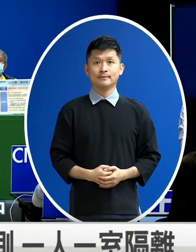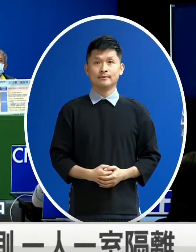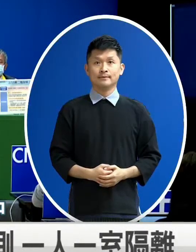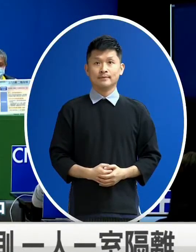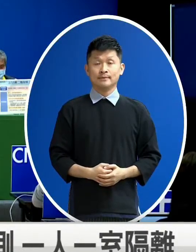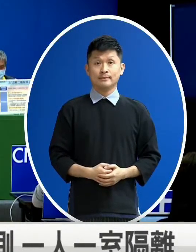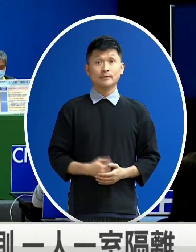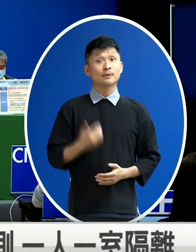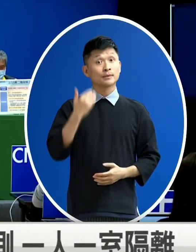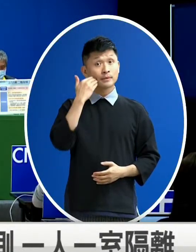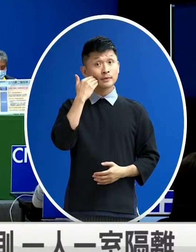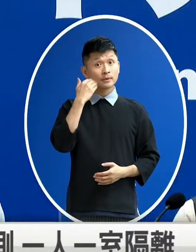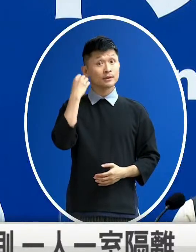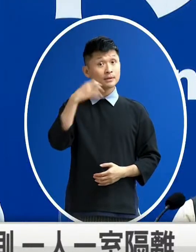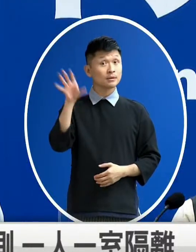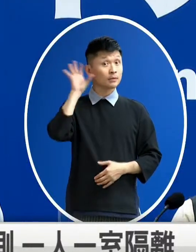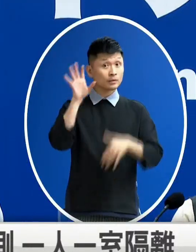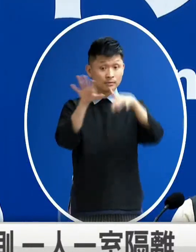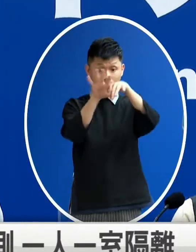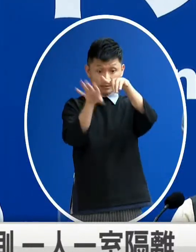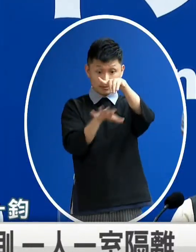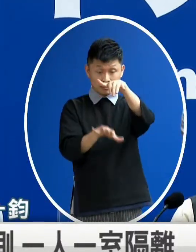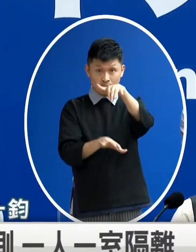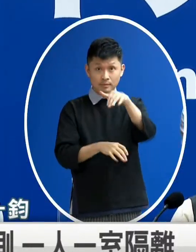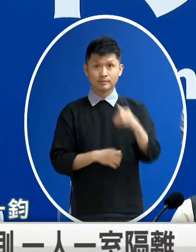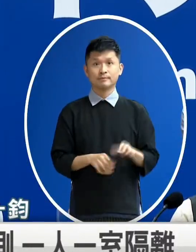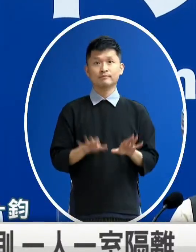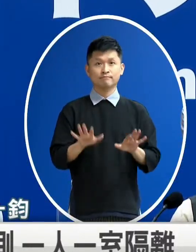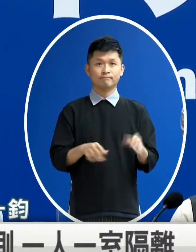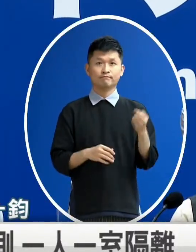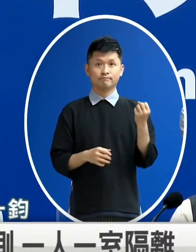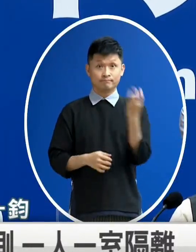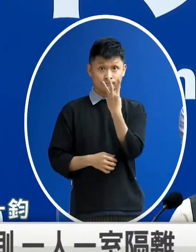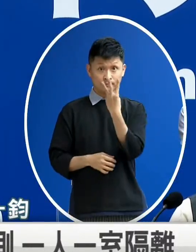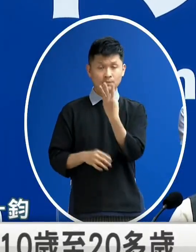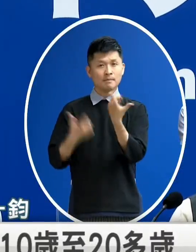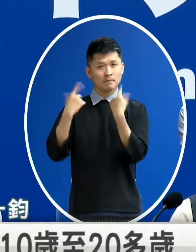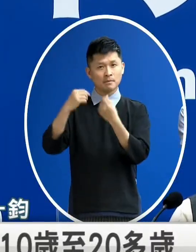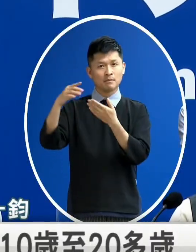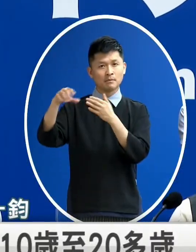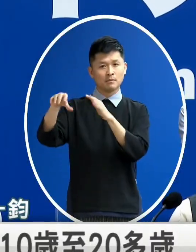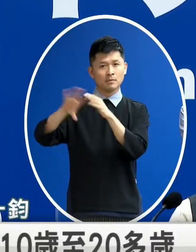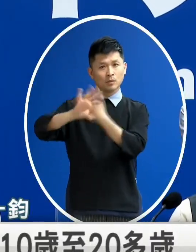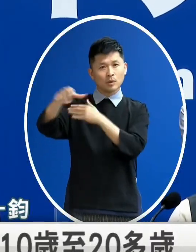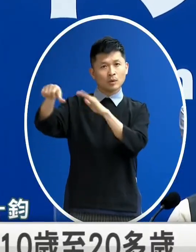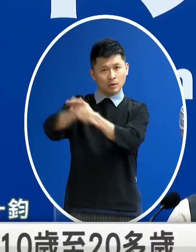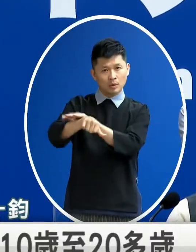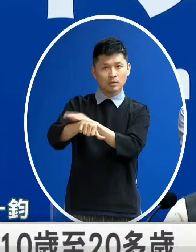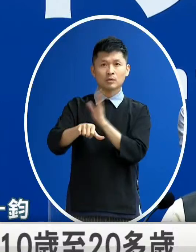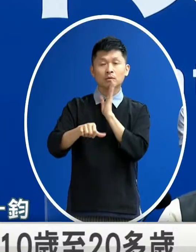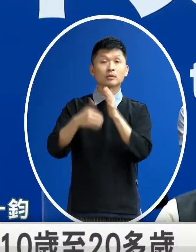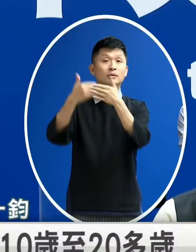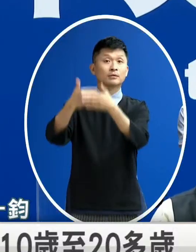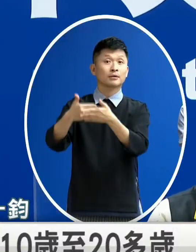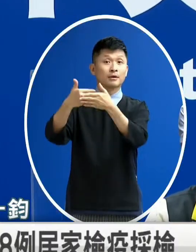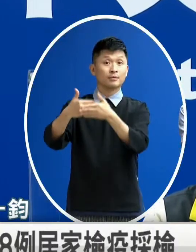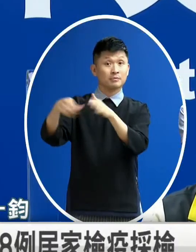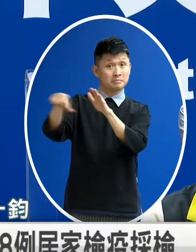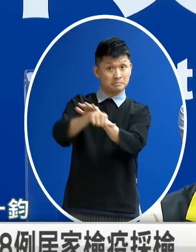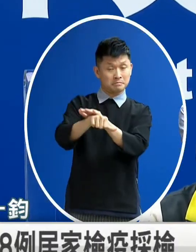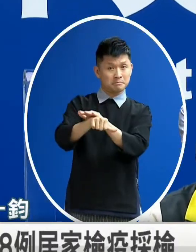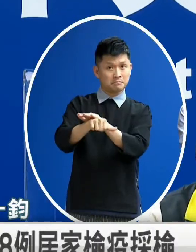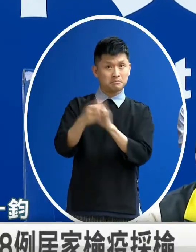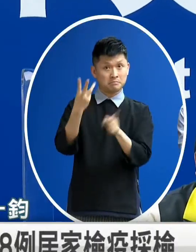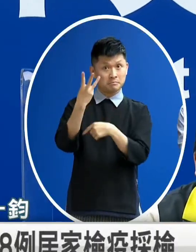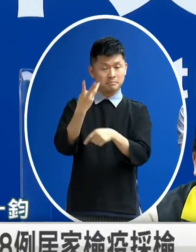好，那大家如果看我们的新闻稿，我们今天有三例这个原来是列境外移入的个案，都是中国境外移入的，那今天都